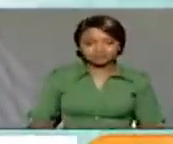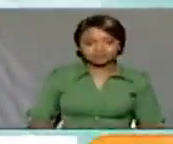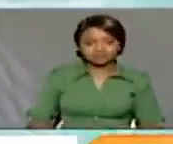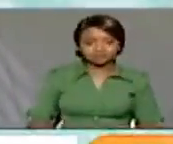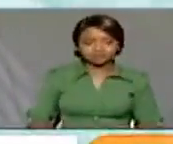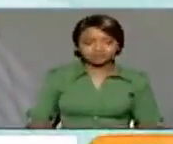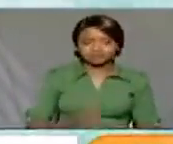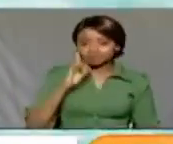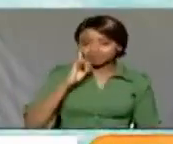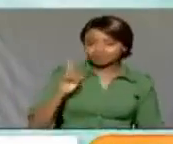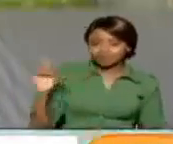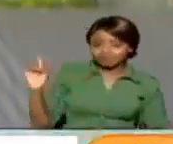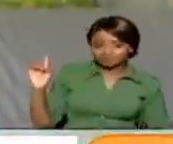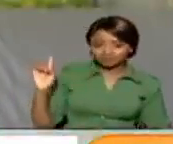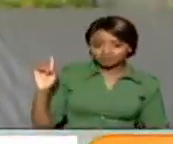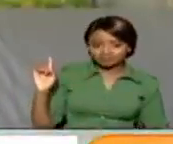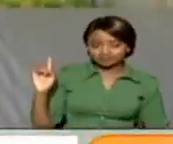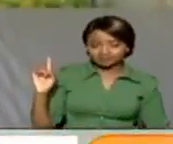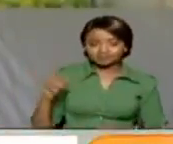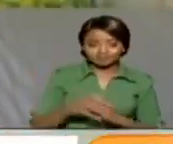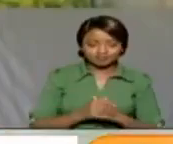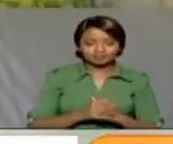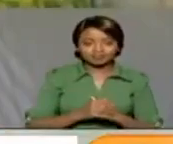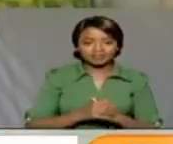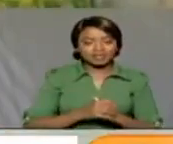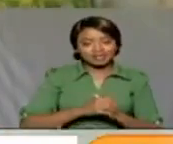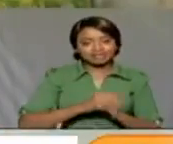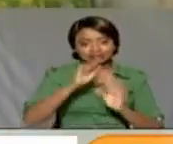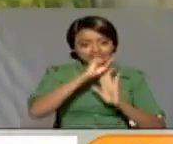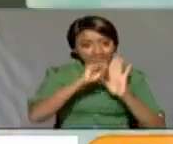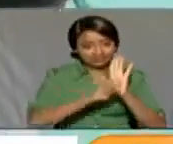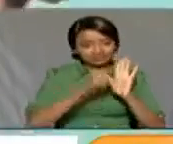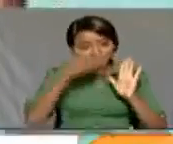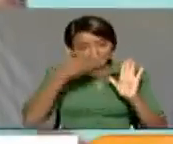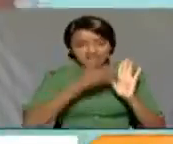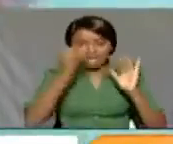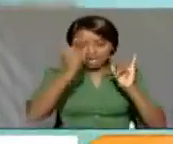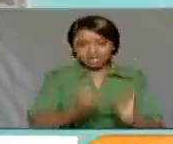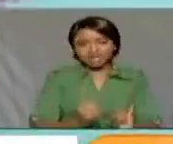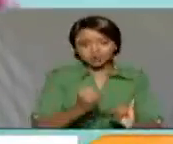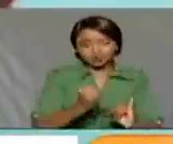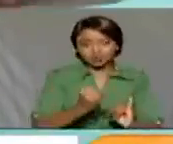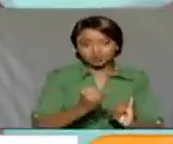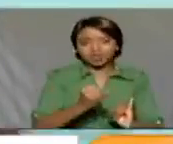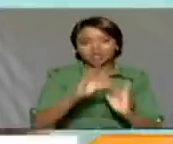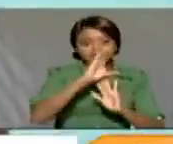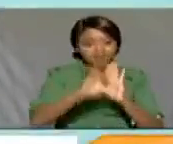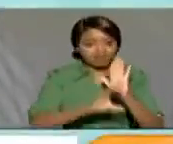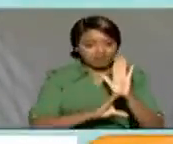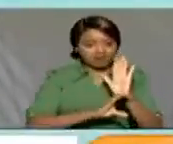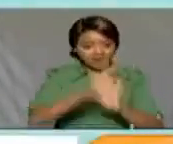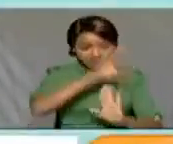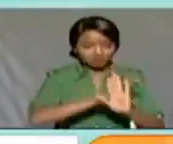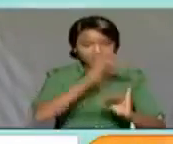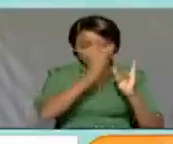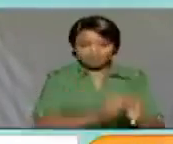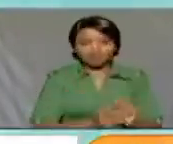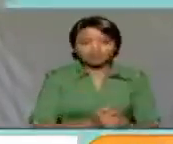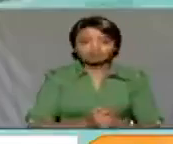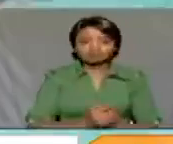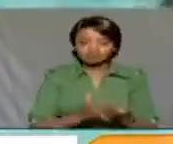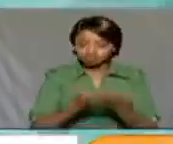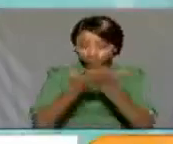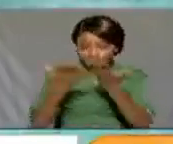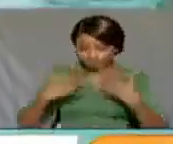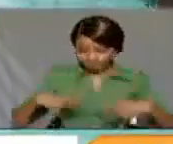Hii ikiwa ni moja ya vigezo vikuu kwenye mtaala mpya wa elimu wa 2663 unaolenga kutambua na kuimarisha talanta za kibinafsi.